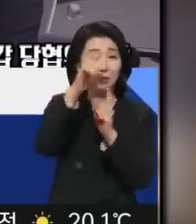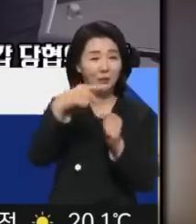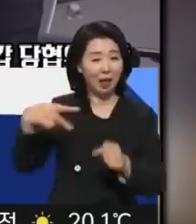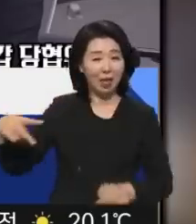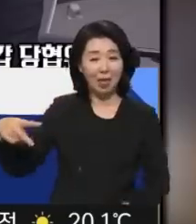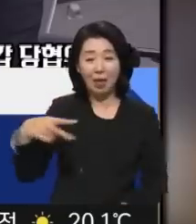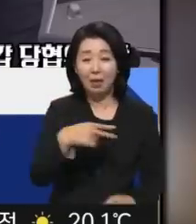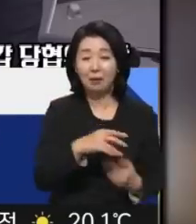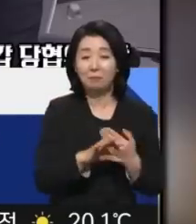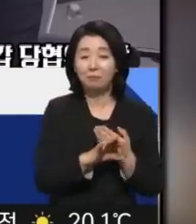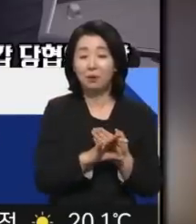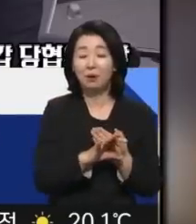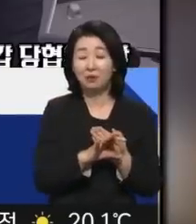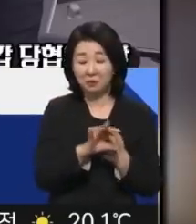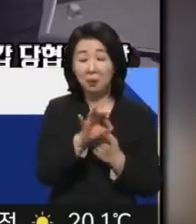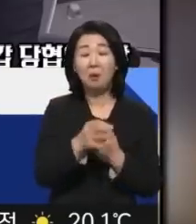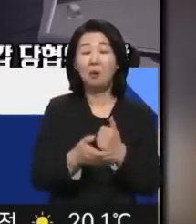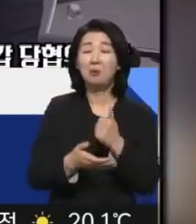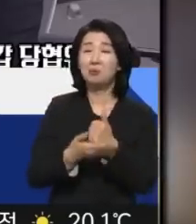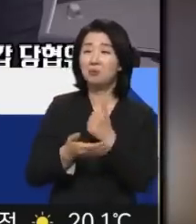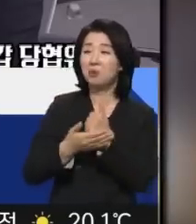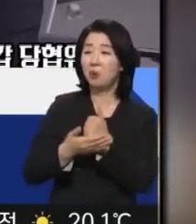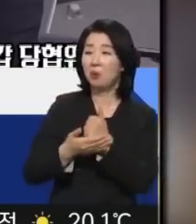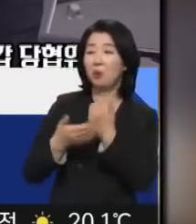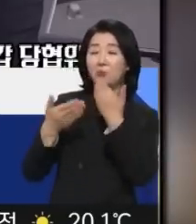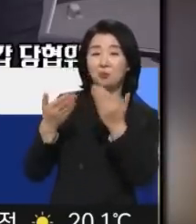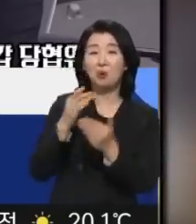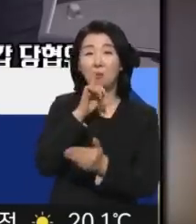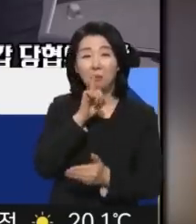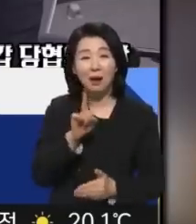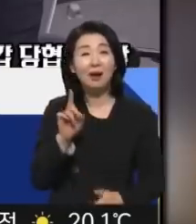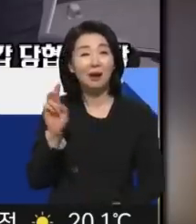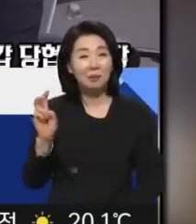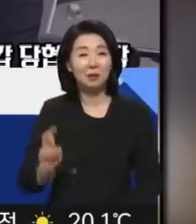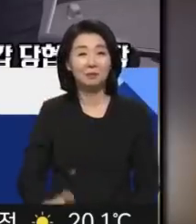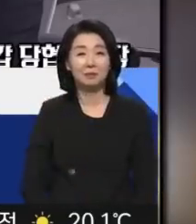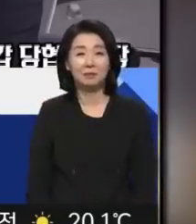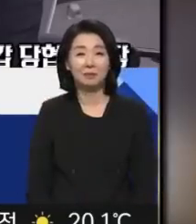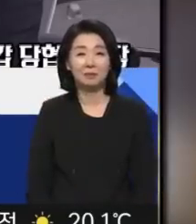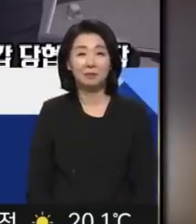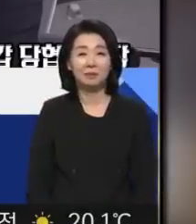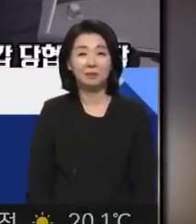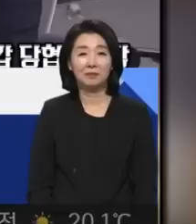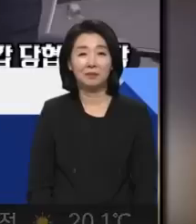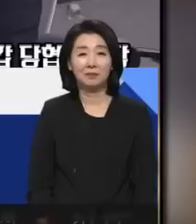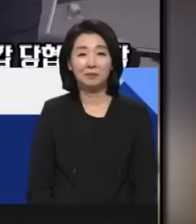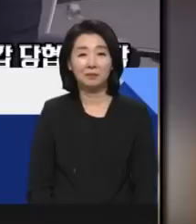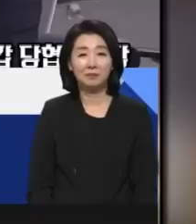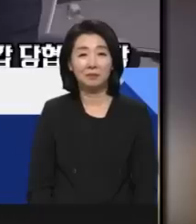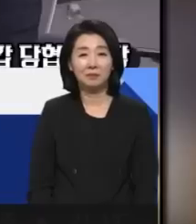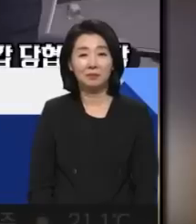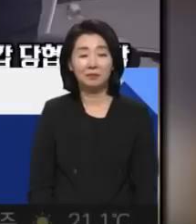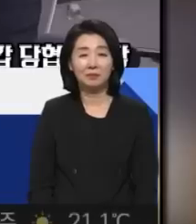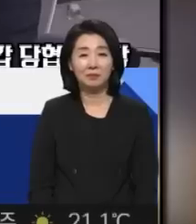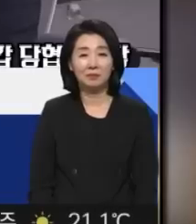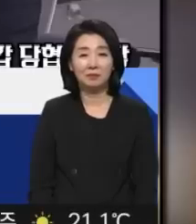그으면 중용할 수도 있어. 뭐 이런 시기들이기 때문에 결국